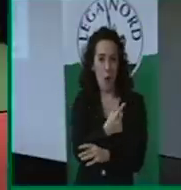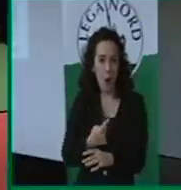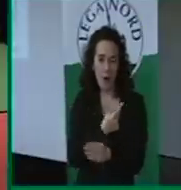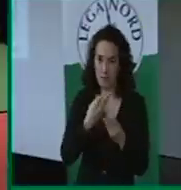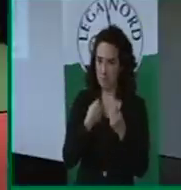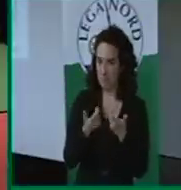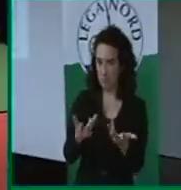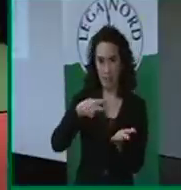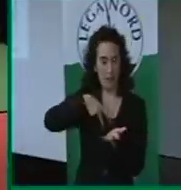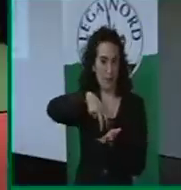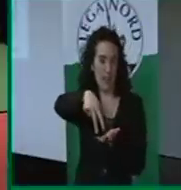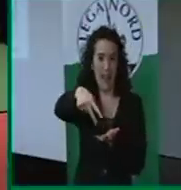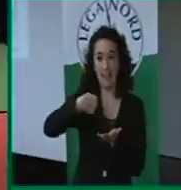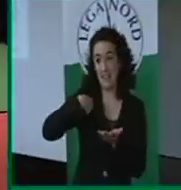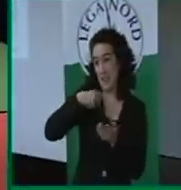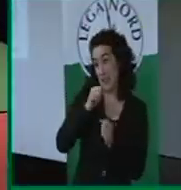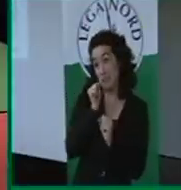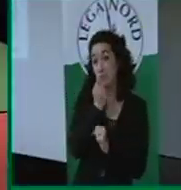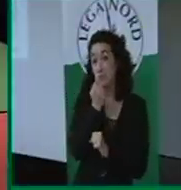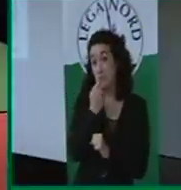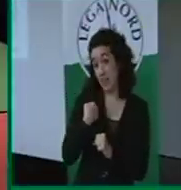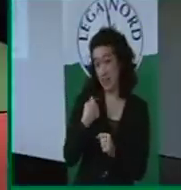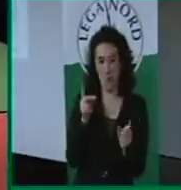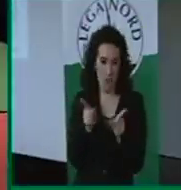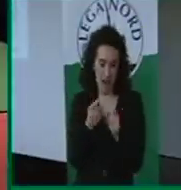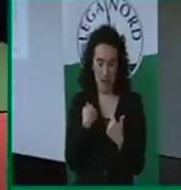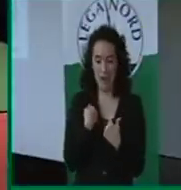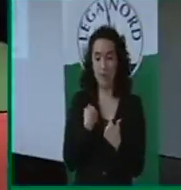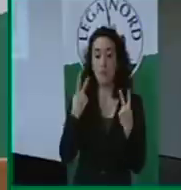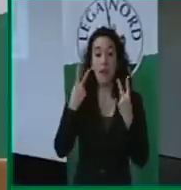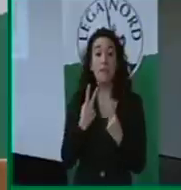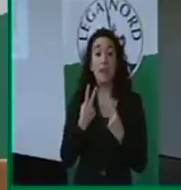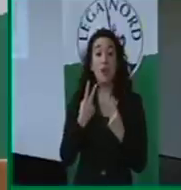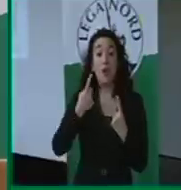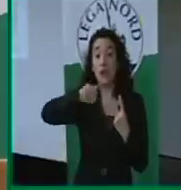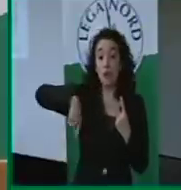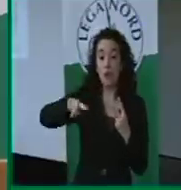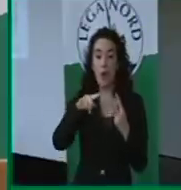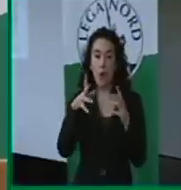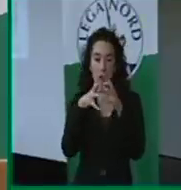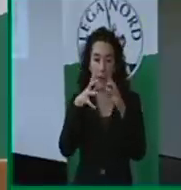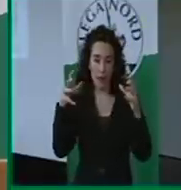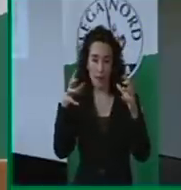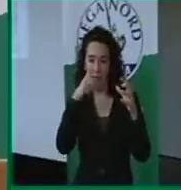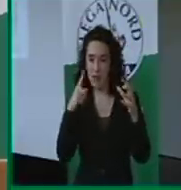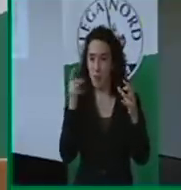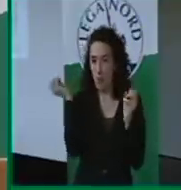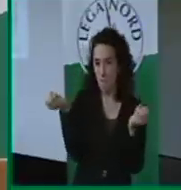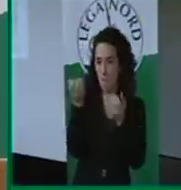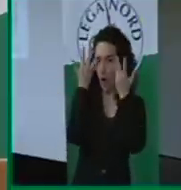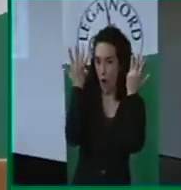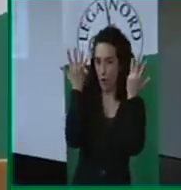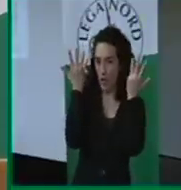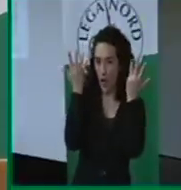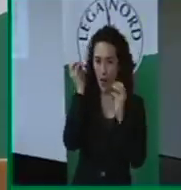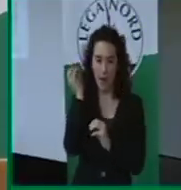che vi prenderò pochi minuti perché per noi della filiera Tessile abbigliamento moda l'euro